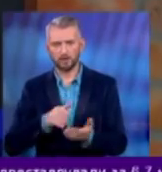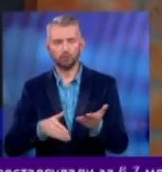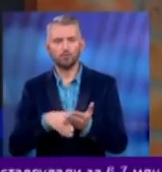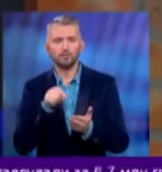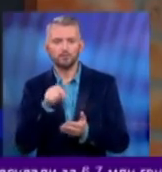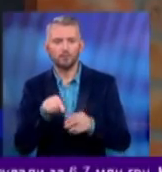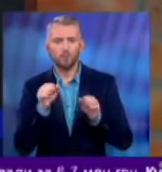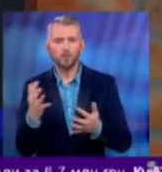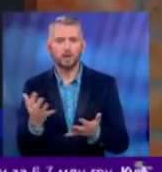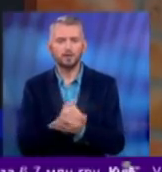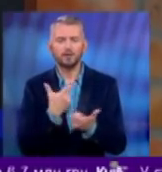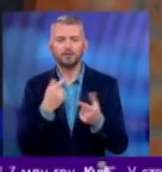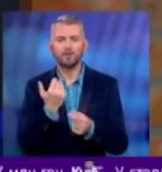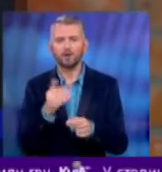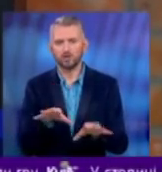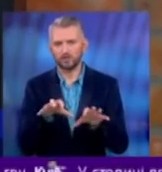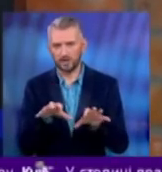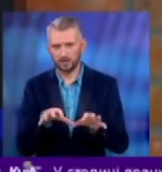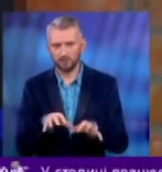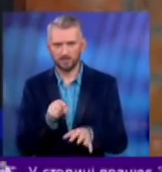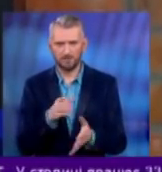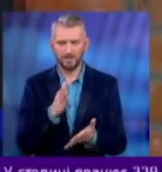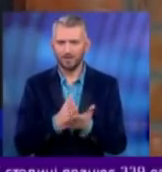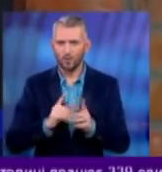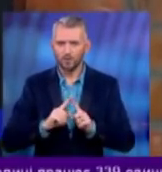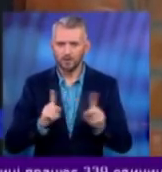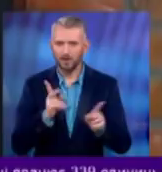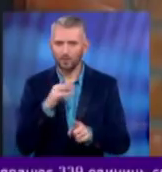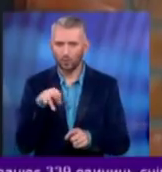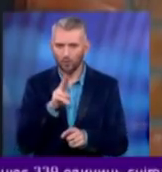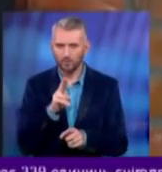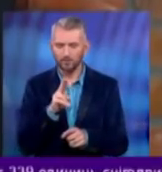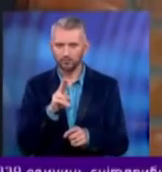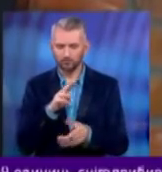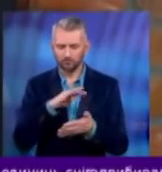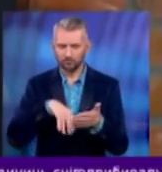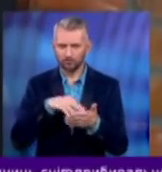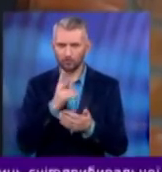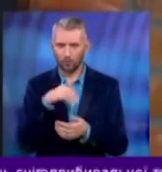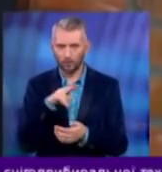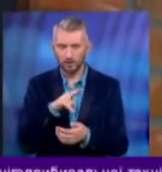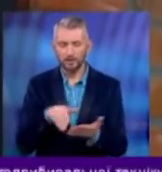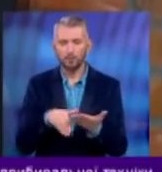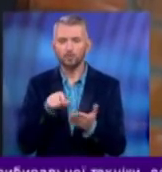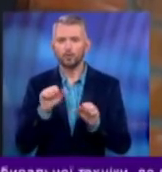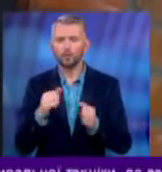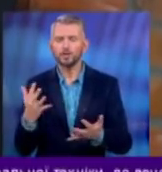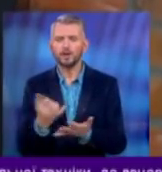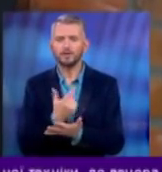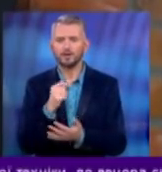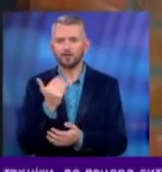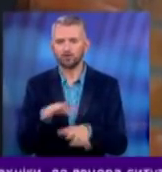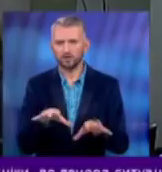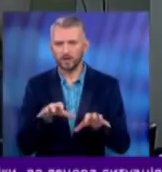якого можна віднайти, де ваша тварина. Там є унікальний код, штрих-код, і за допомогою цього можна знайти, де